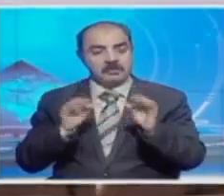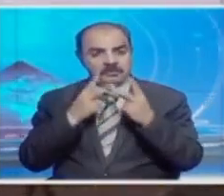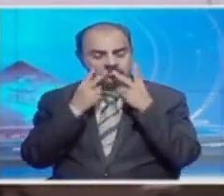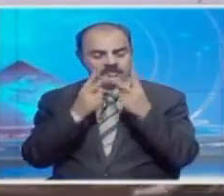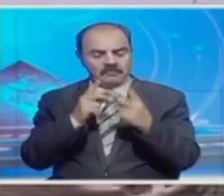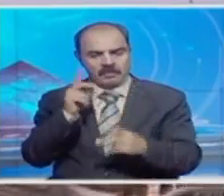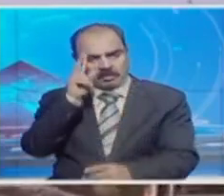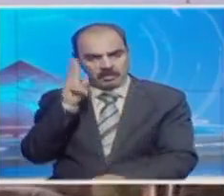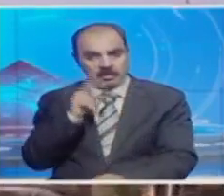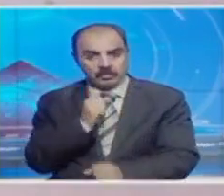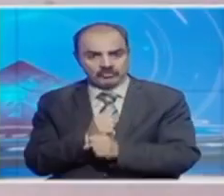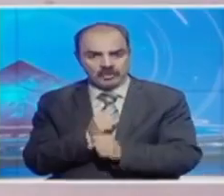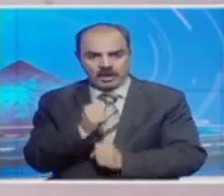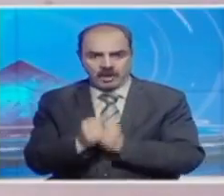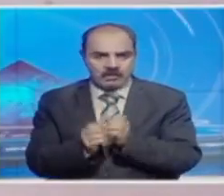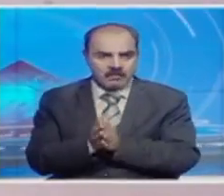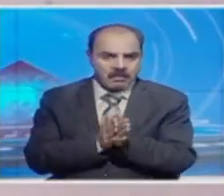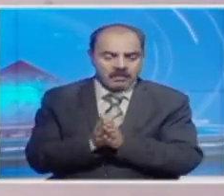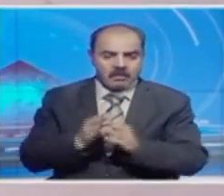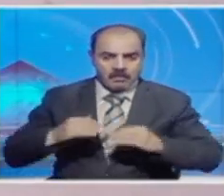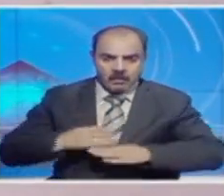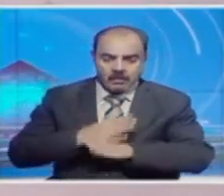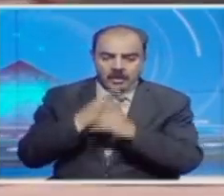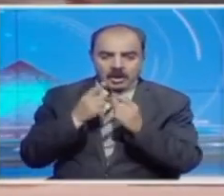على العمل الجاد والتفاني وعلى